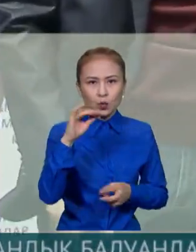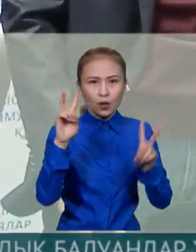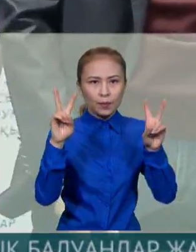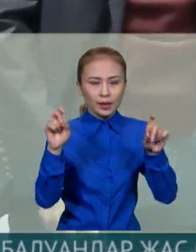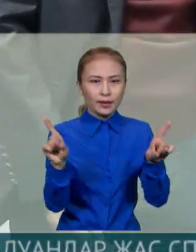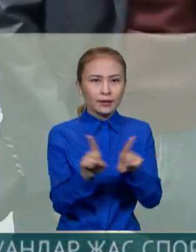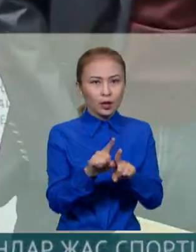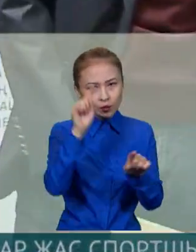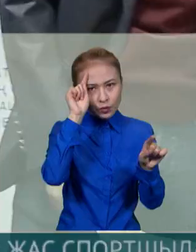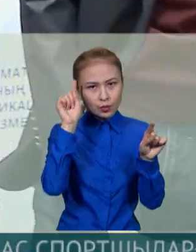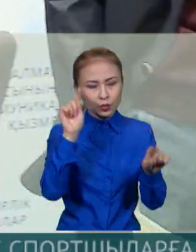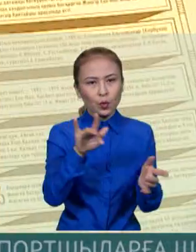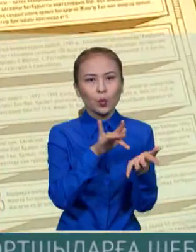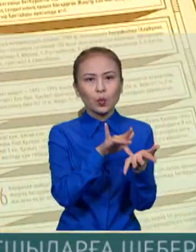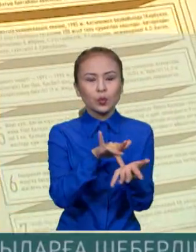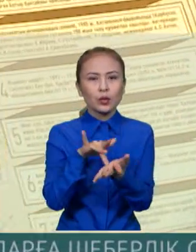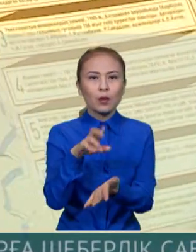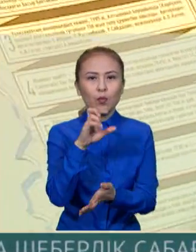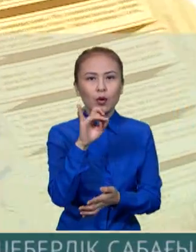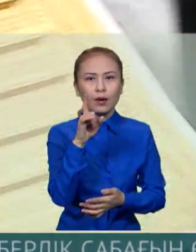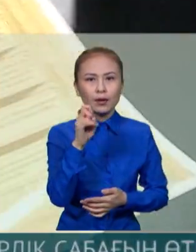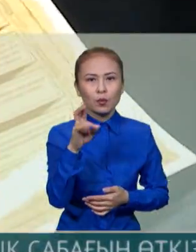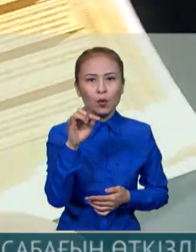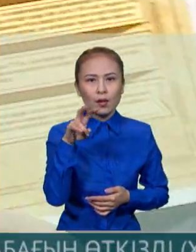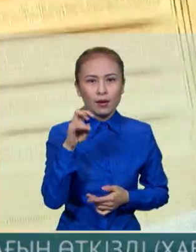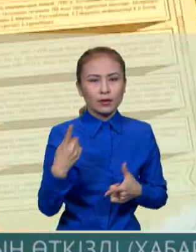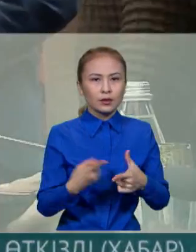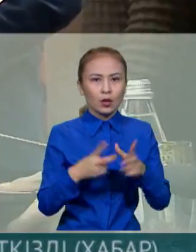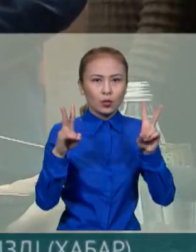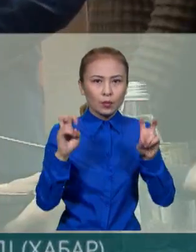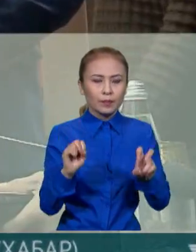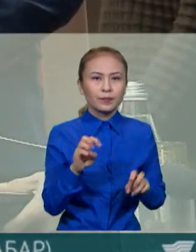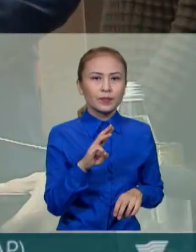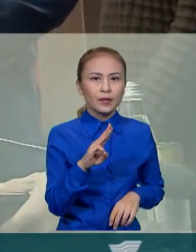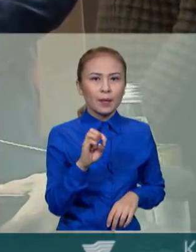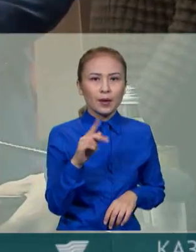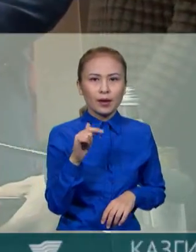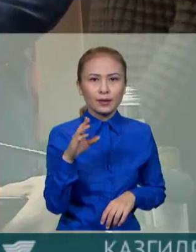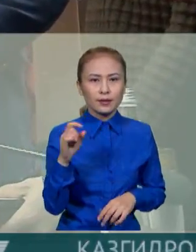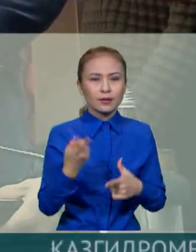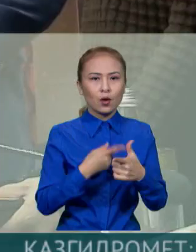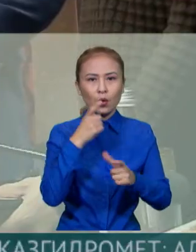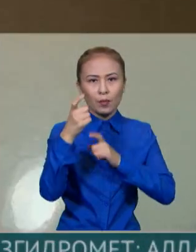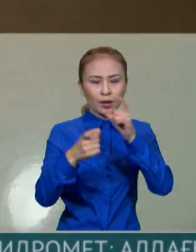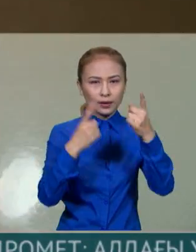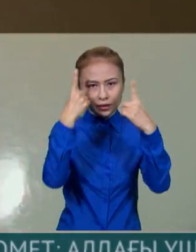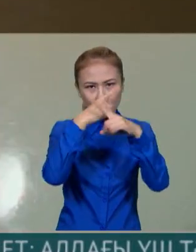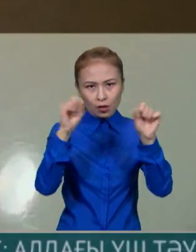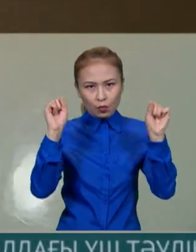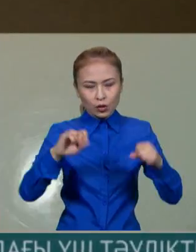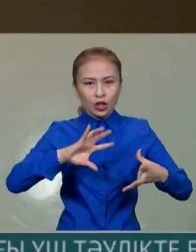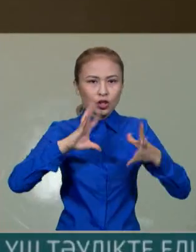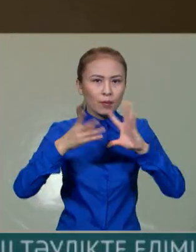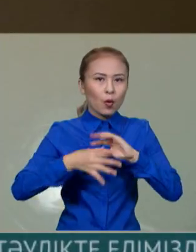өңірдің ең танымал туристік нысандары Шарын шатқалы, Бұрхан бұлақ сарықырамасы, Тамғалы тас пен Айғайқұм туралы ақпараттар